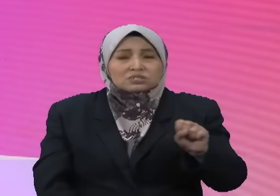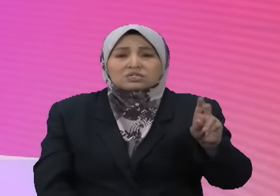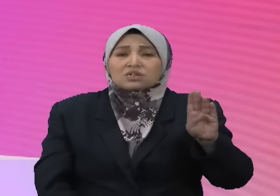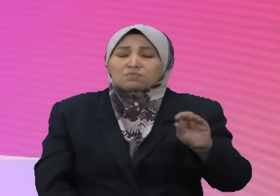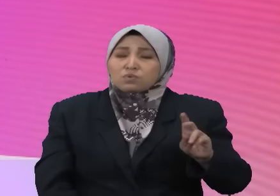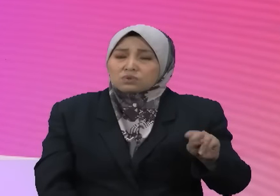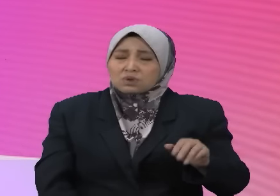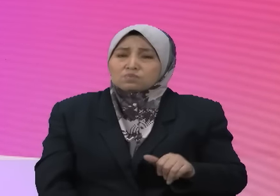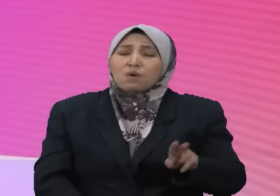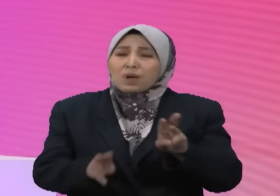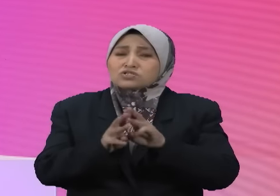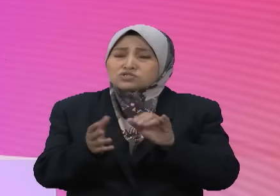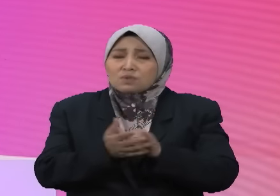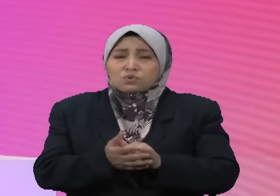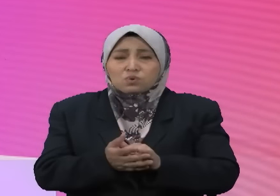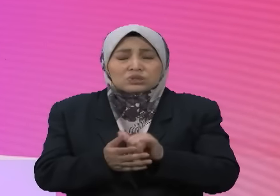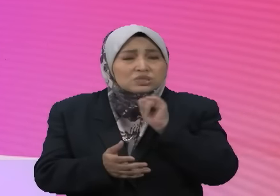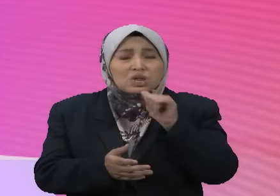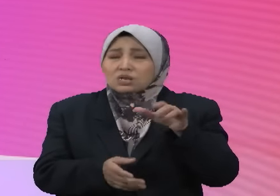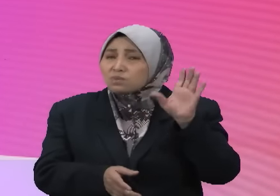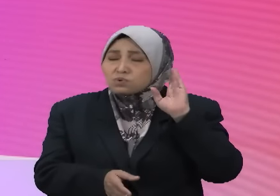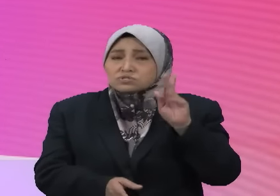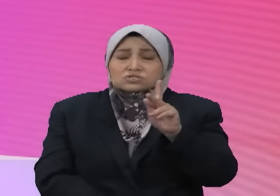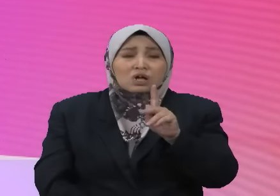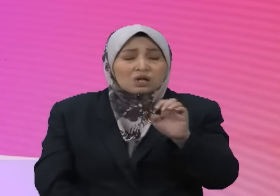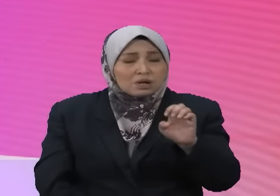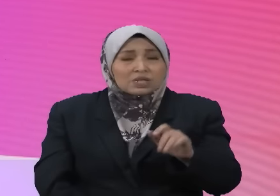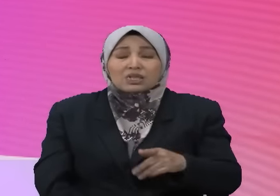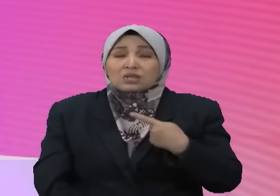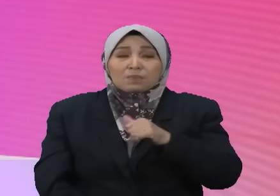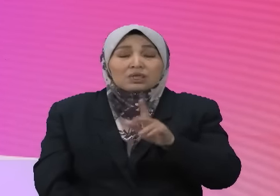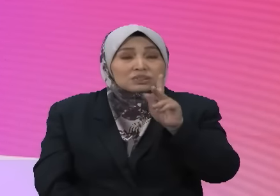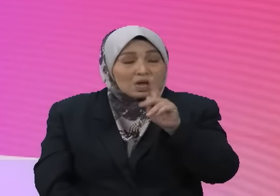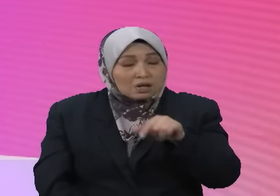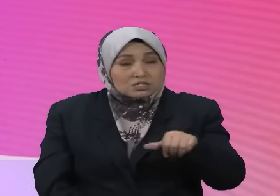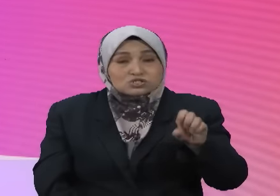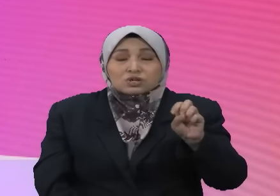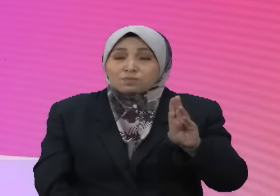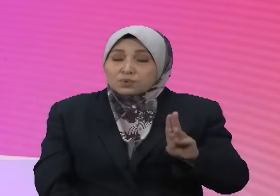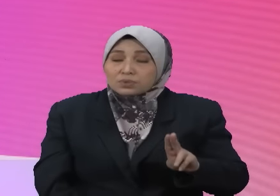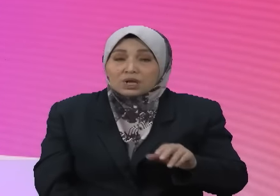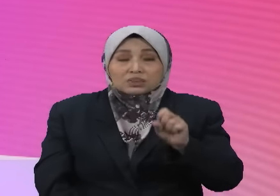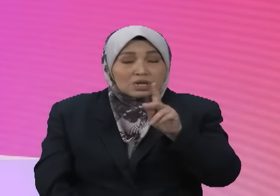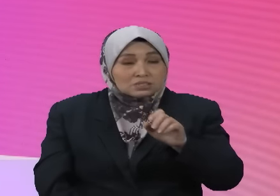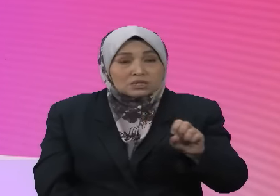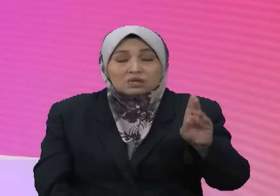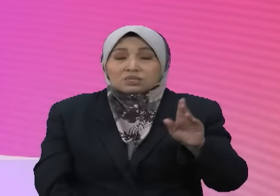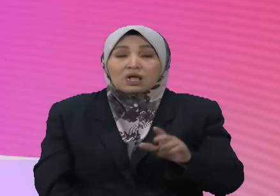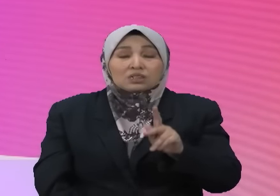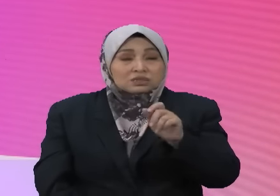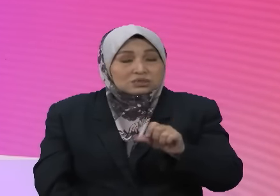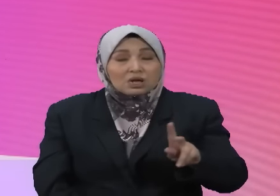Oh macam tu Tak bunyi kah tak kita baca tak Sibu taksibu dia kata